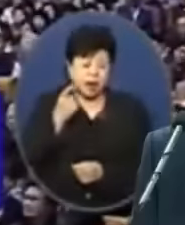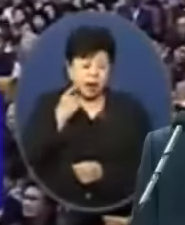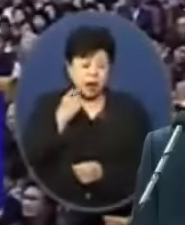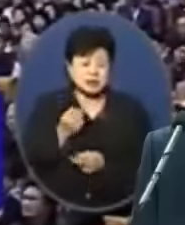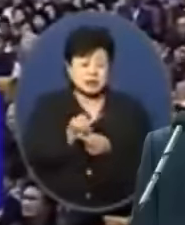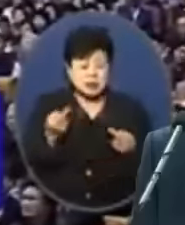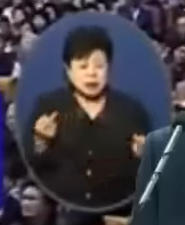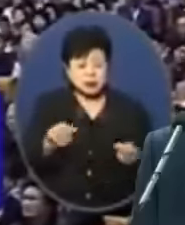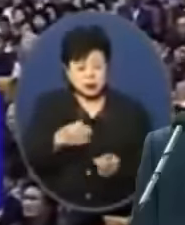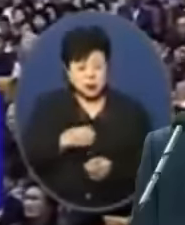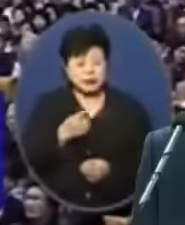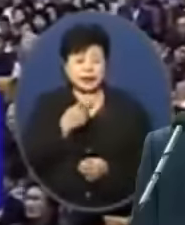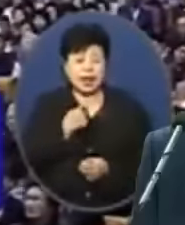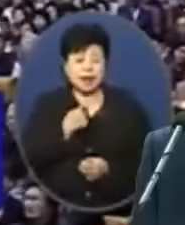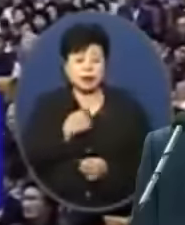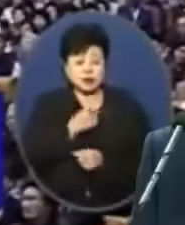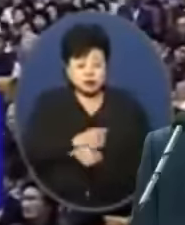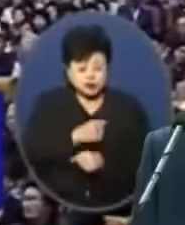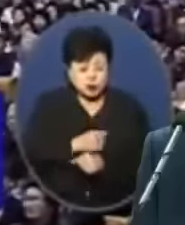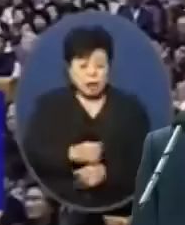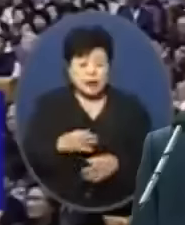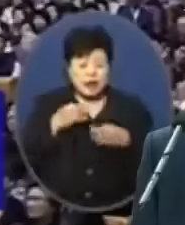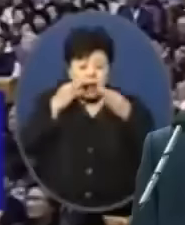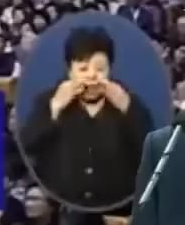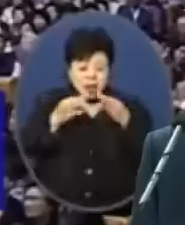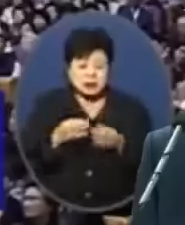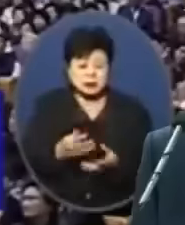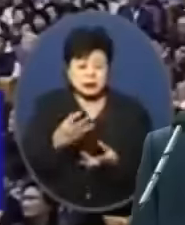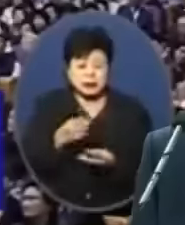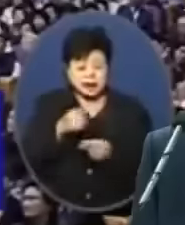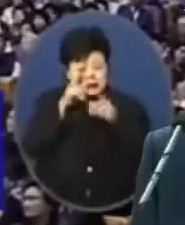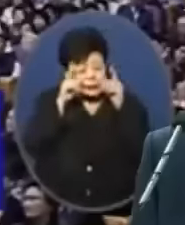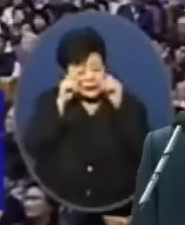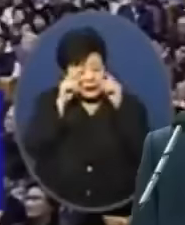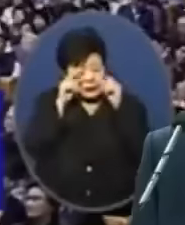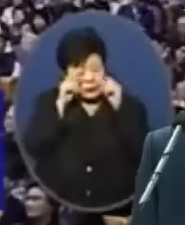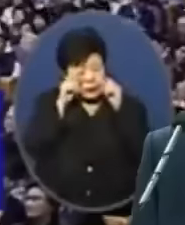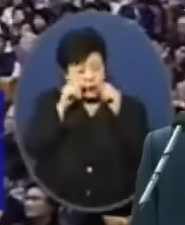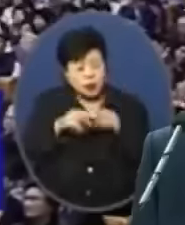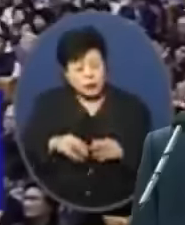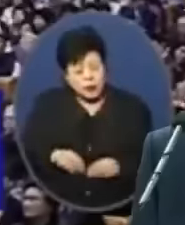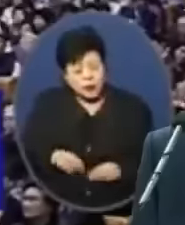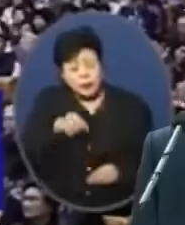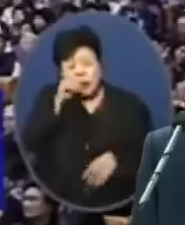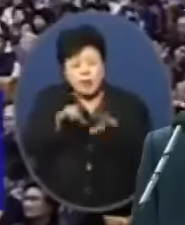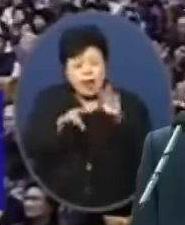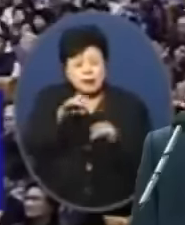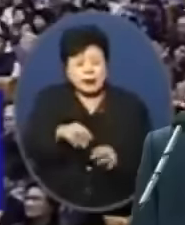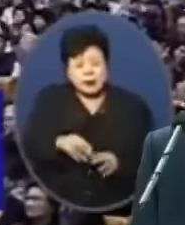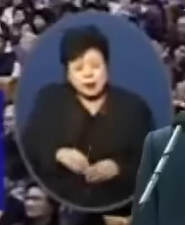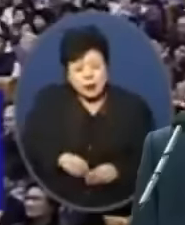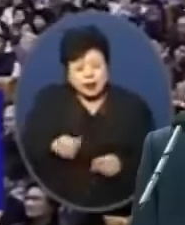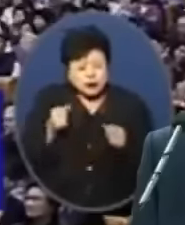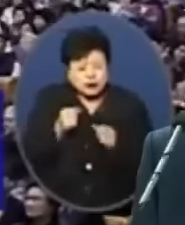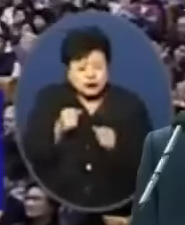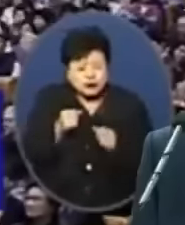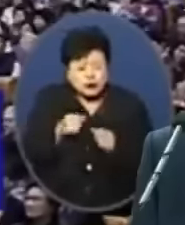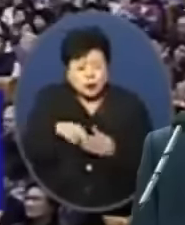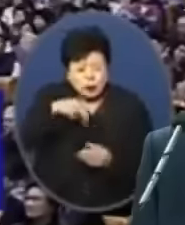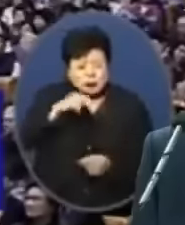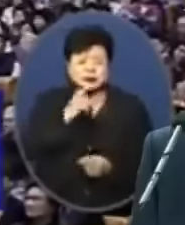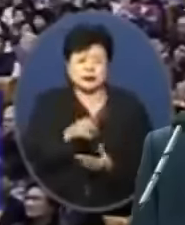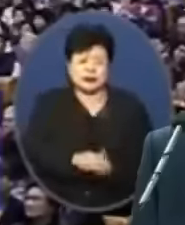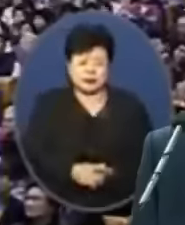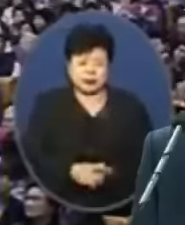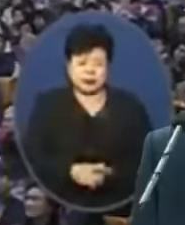중의 위험을 당하고 또 수고하며 애쓰고 여러 번 자지 못하고 주리며 목마르고 여러 번 굶고 춥고 벗어노라.